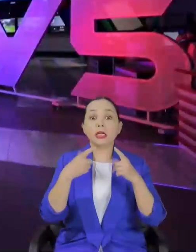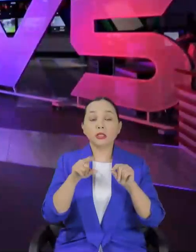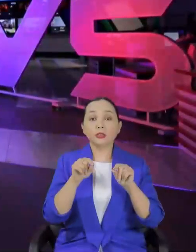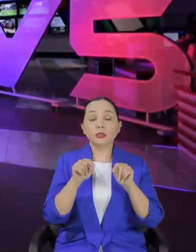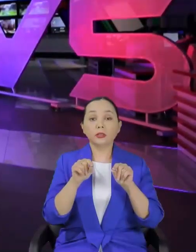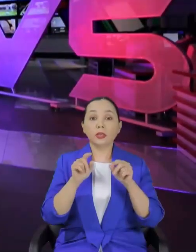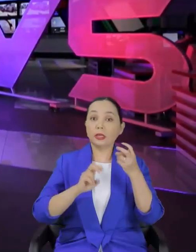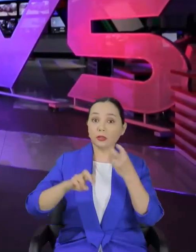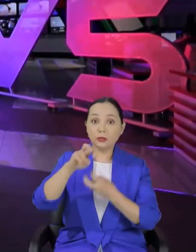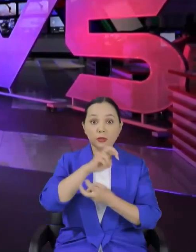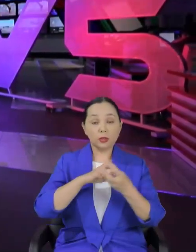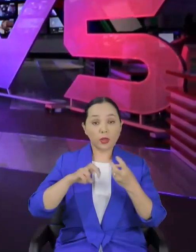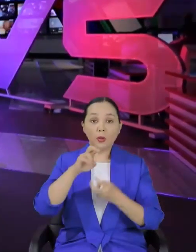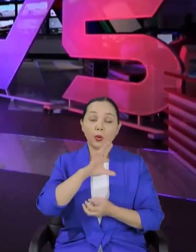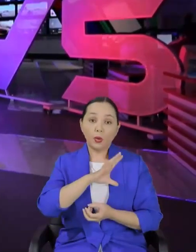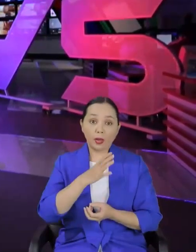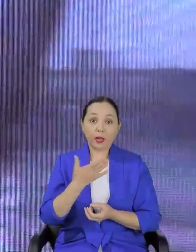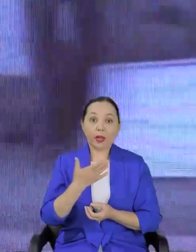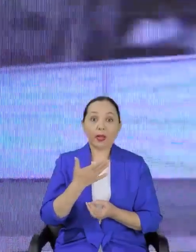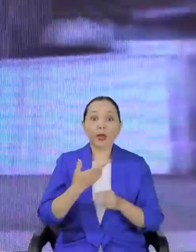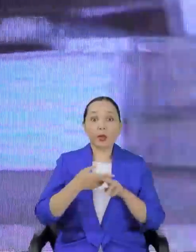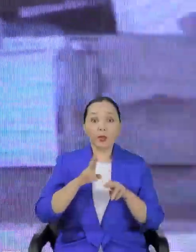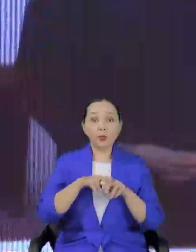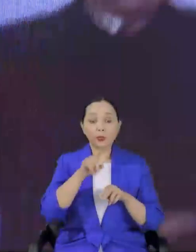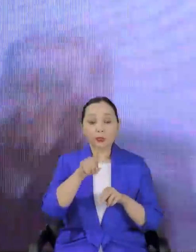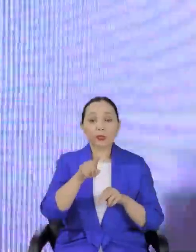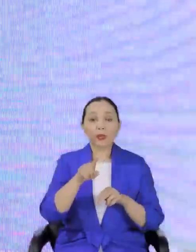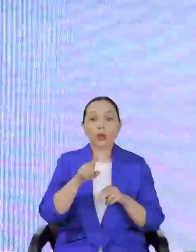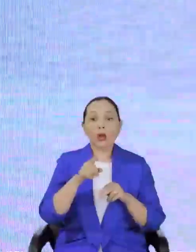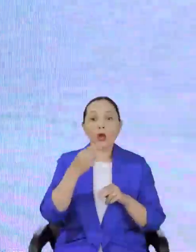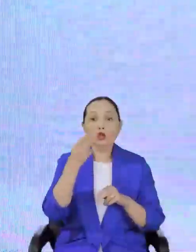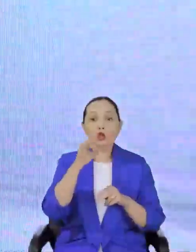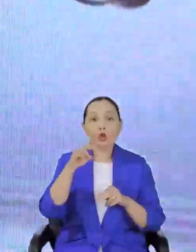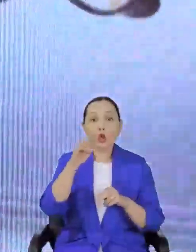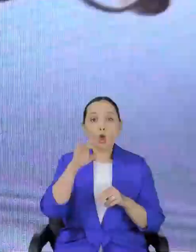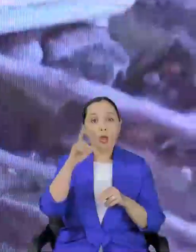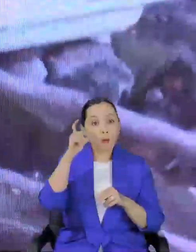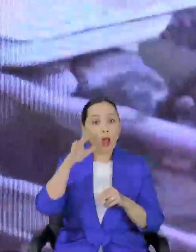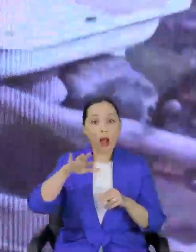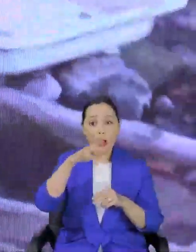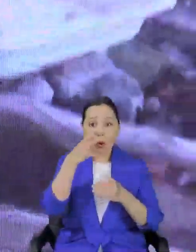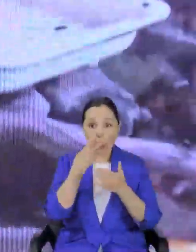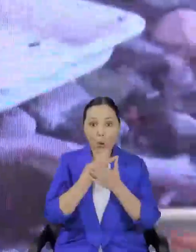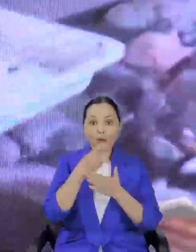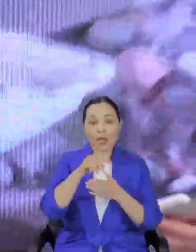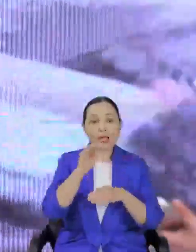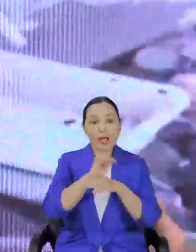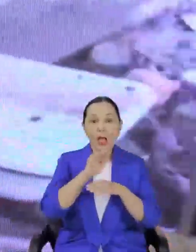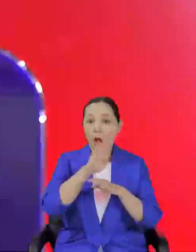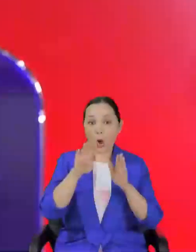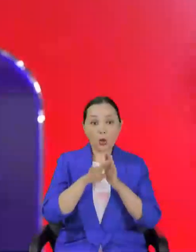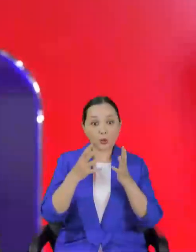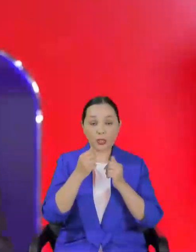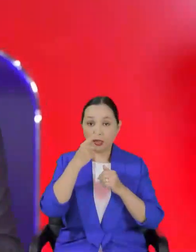ham yo'llagan yonidagi sheriklariga va Shodiyona mahallasiga kirib borib, u yerdagi vaziyatni tanqid ostiga olgan